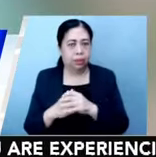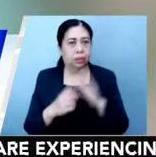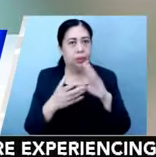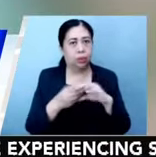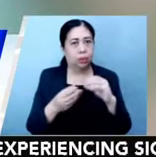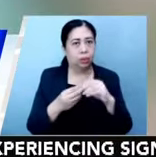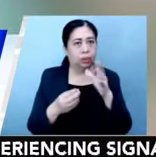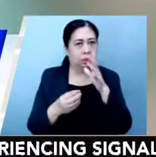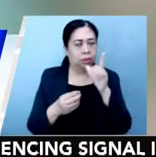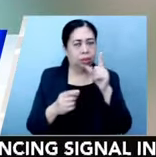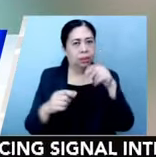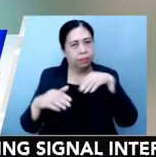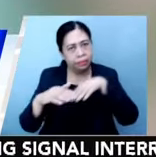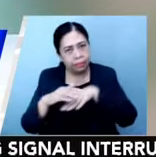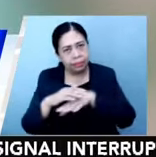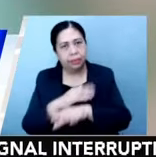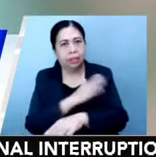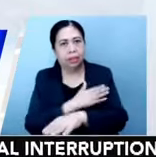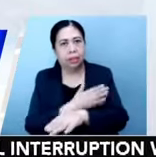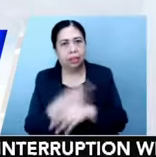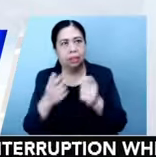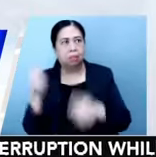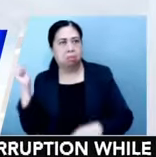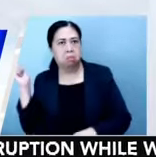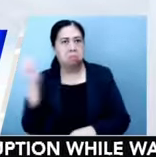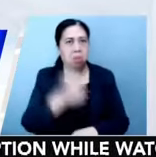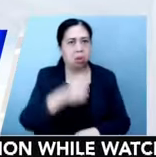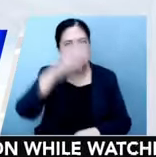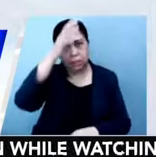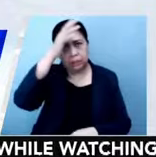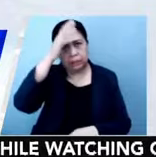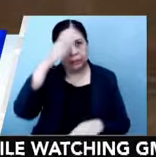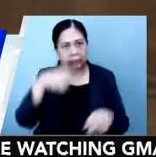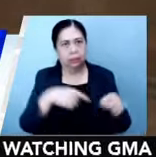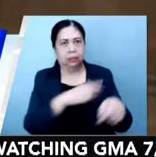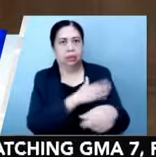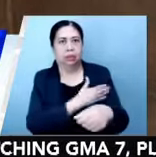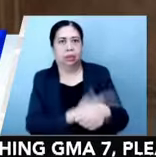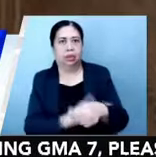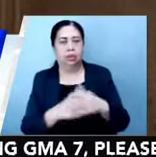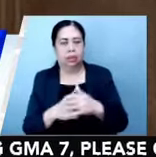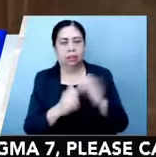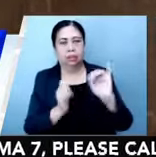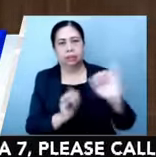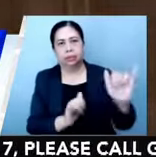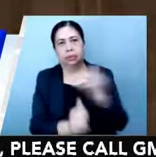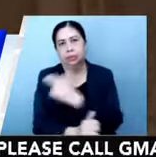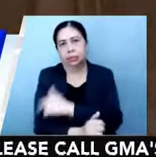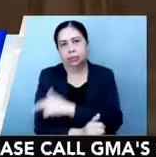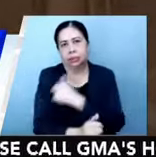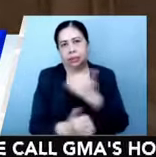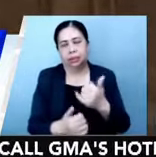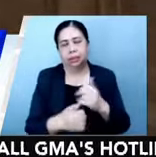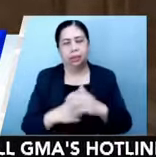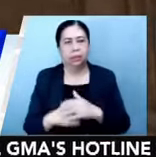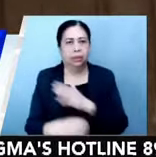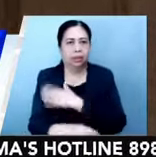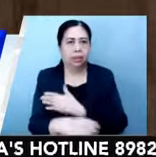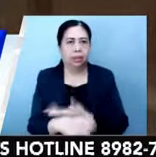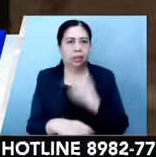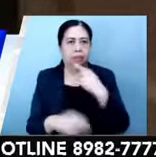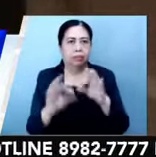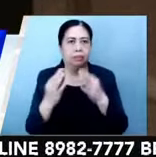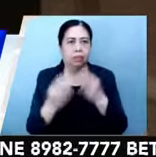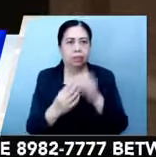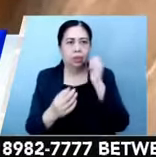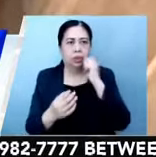ang kanyang anak nang biglang tagain ang kanilang padre de pamilya. Nagpapagaling pa sa ospital ang biktima. Ayon sa pamilya, lagi humahawak ng patalim